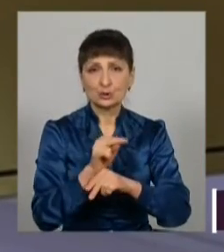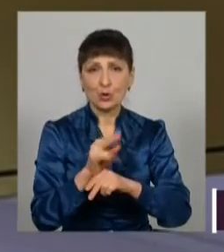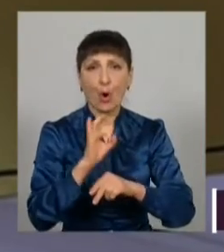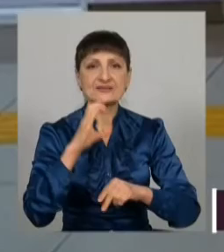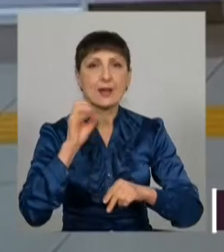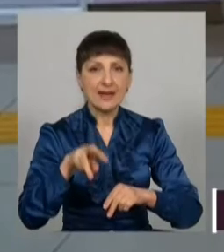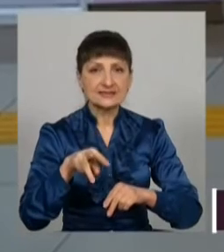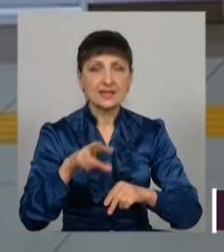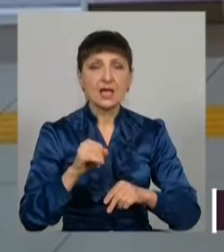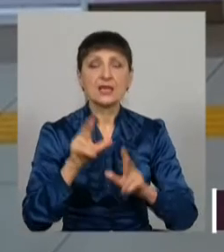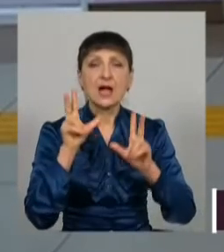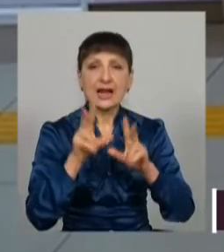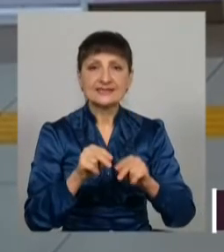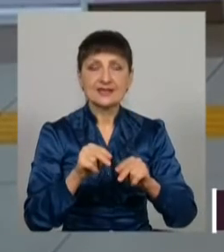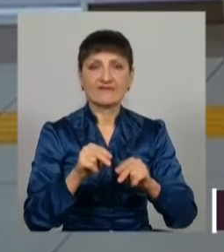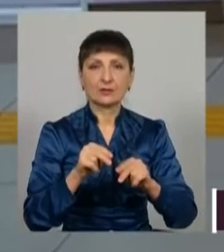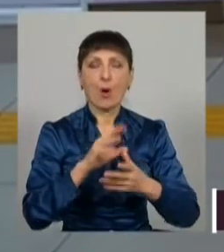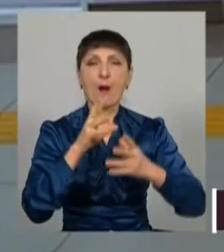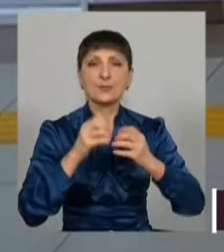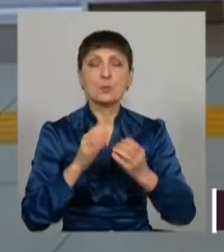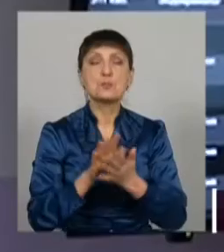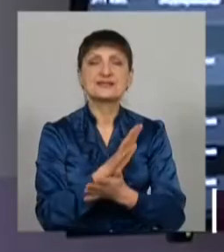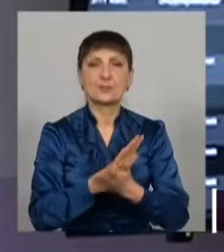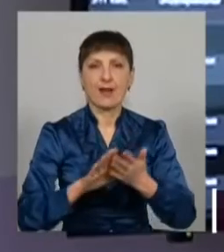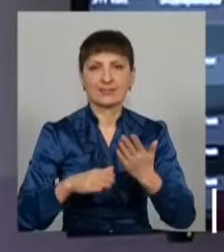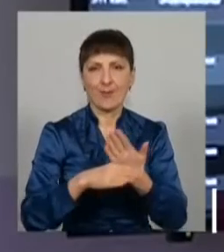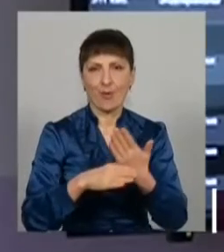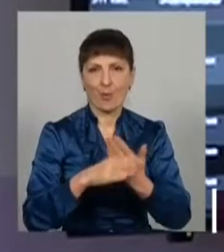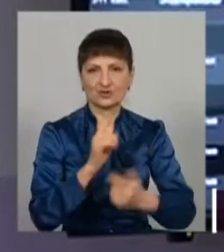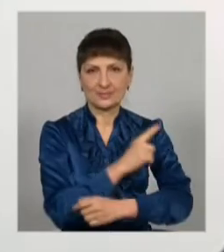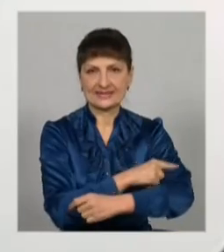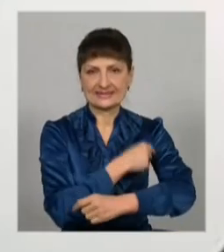и гарантированному объему бесплатной медпомощи.